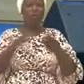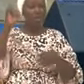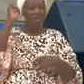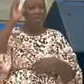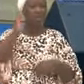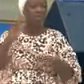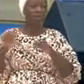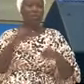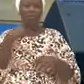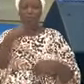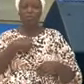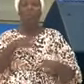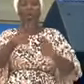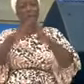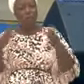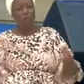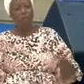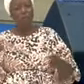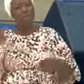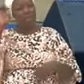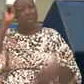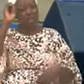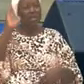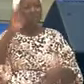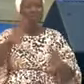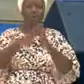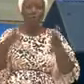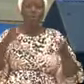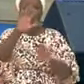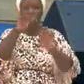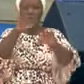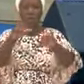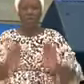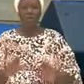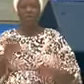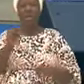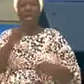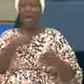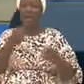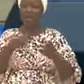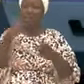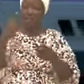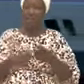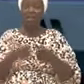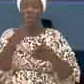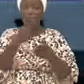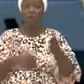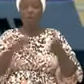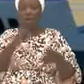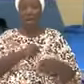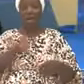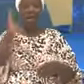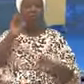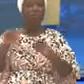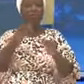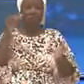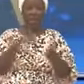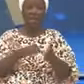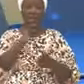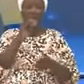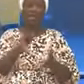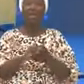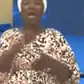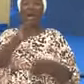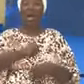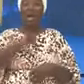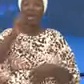qu'il va ouvrir il va ouvrir tes ses plus grands ensuite ce que je dois faire encore aider je